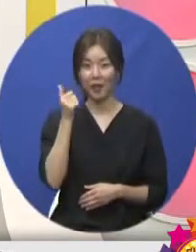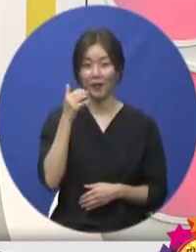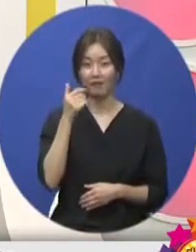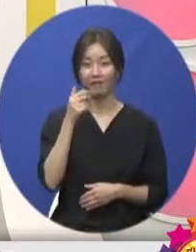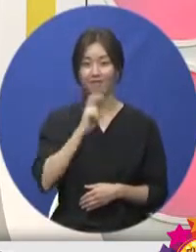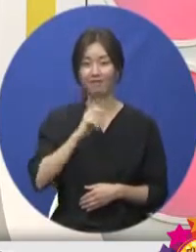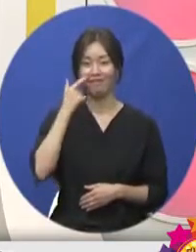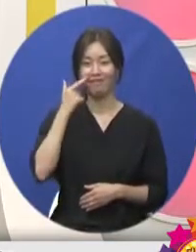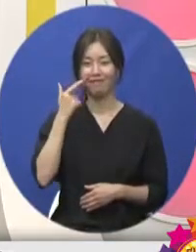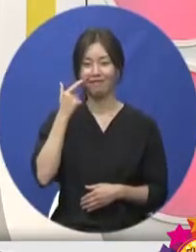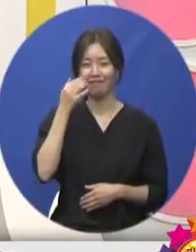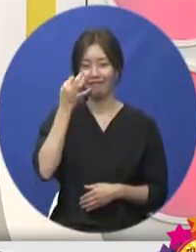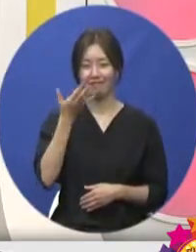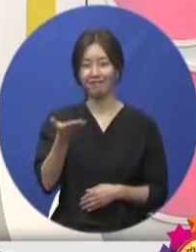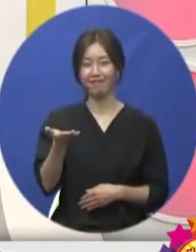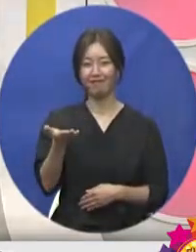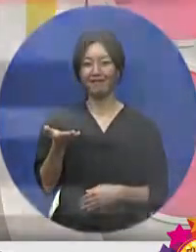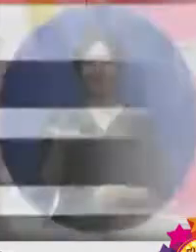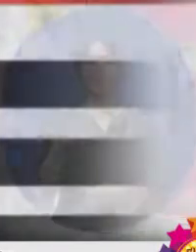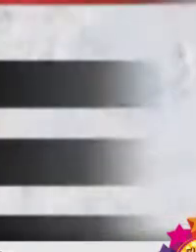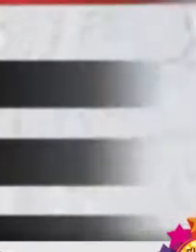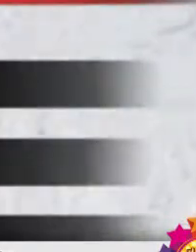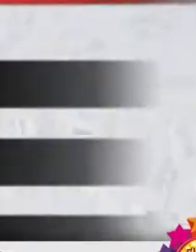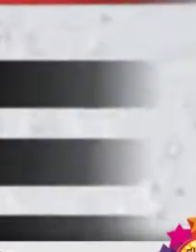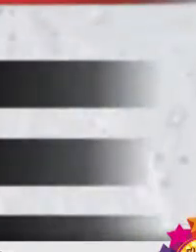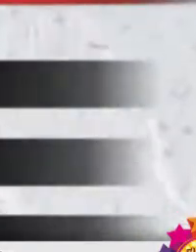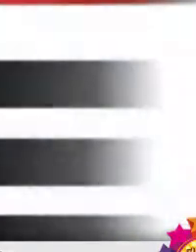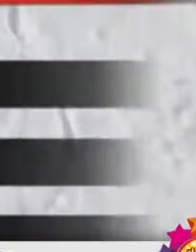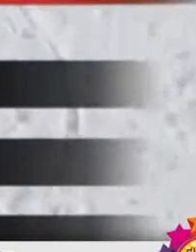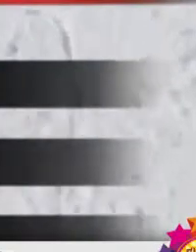윤순영님의 노래 들어볼까? 요!